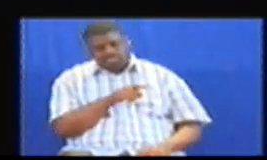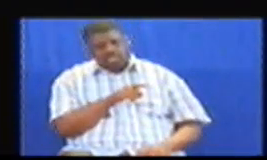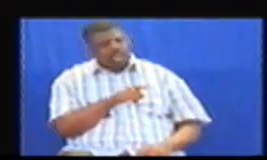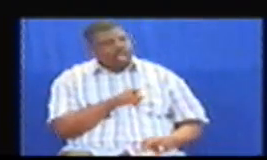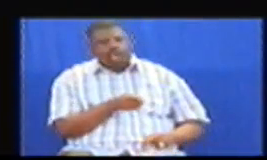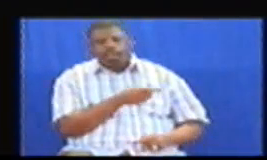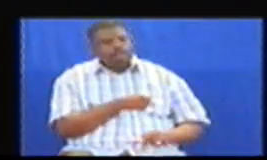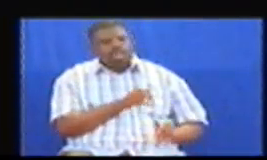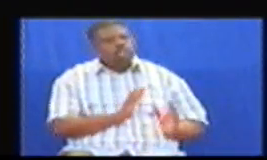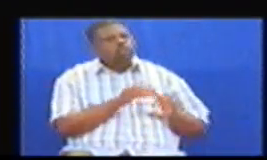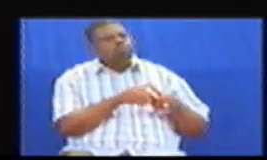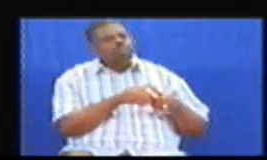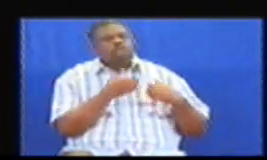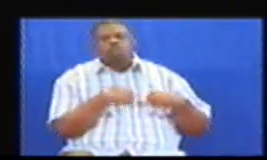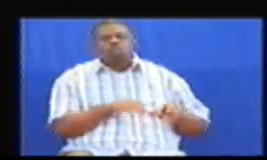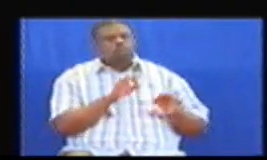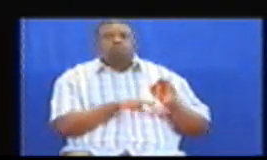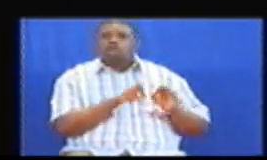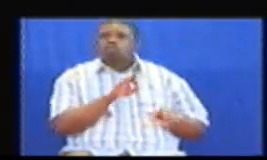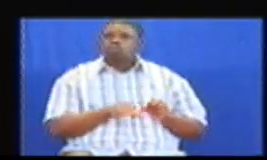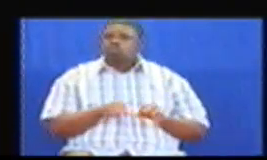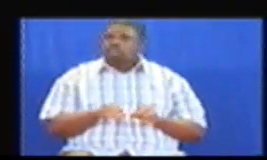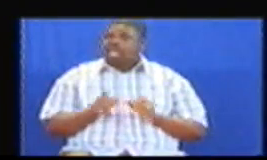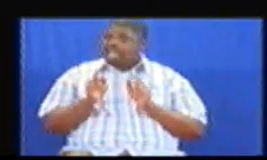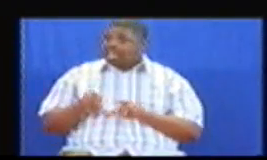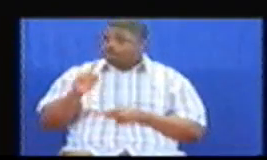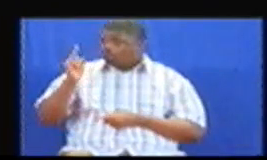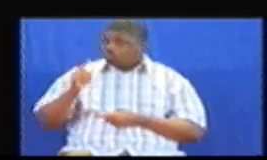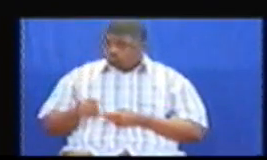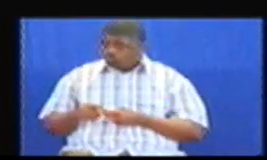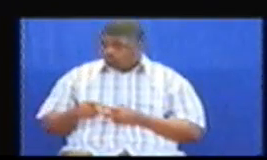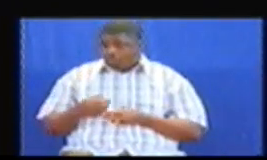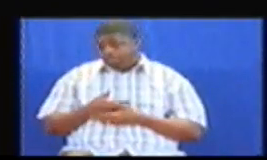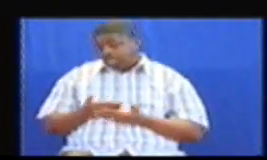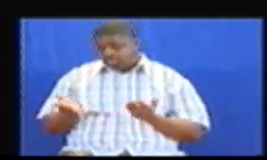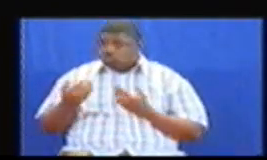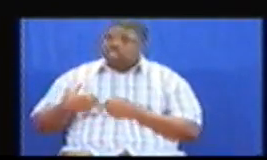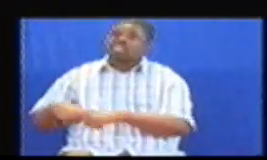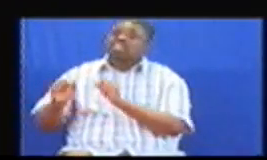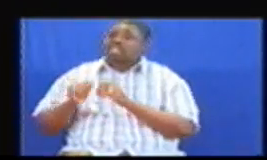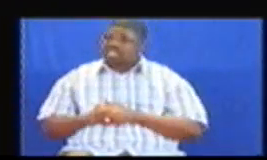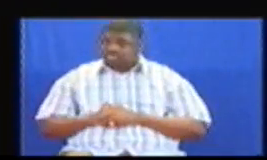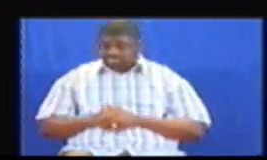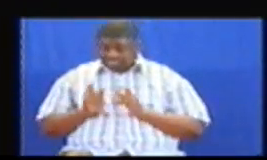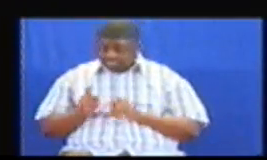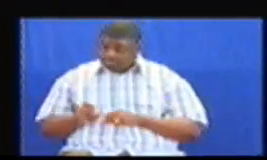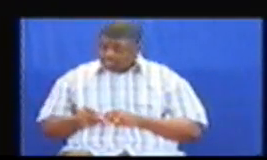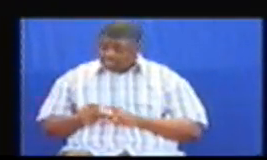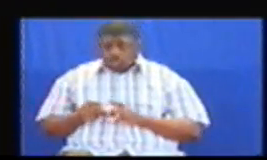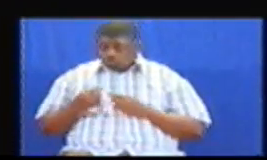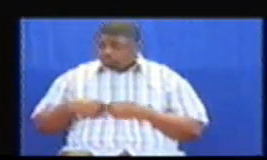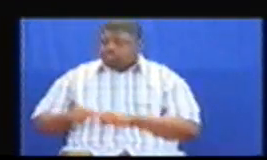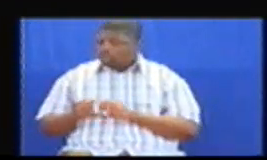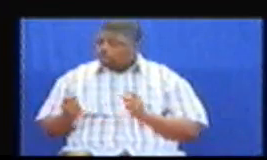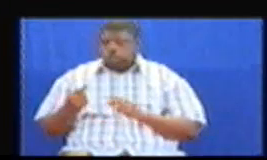uchaguzi. Kama kuna mapungufu ni katika utekelezaji. Na utekelezaji unapokuwa umekwenda sivyo, sheria